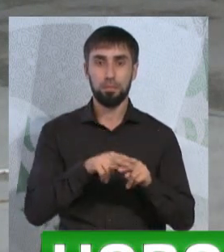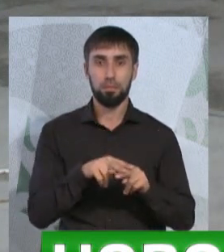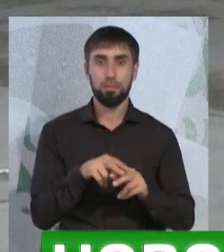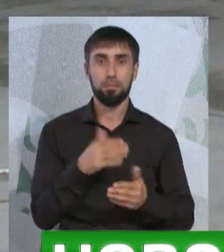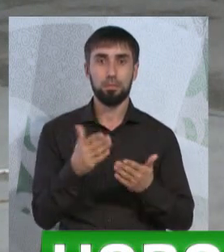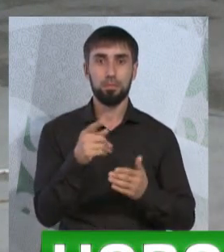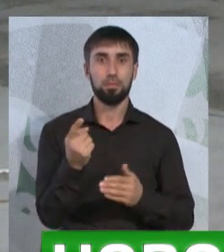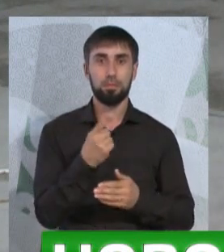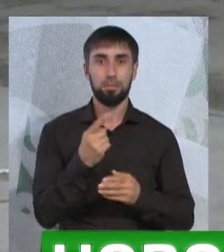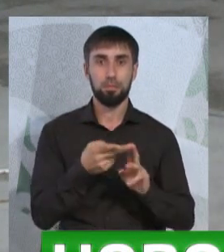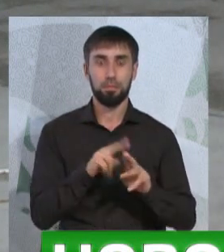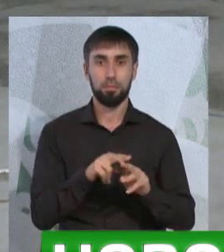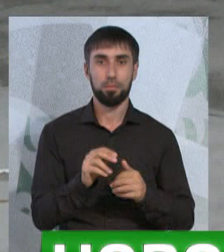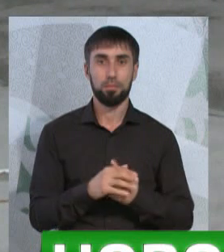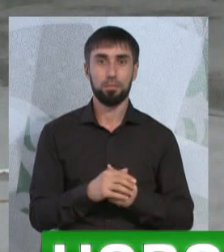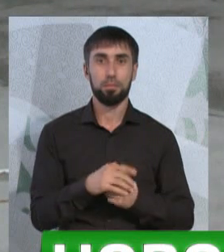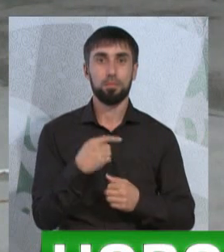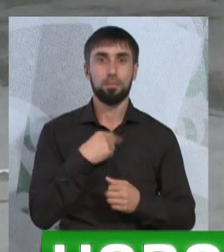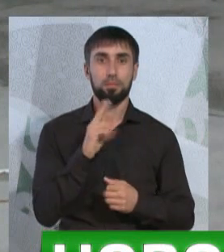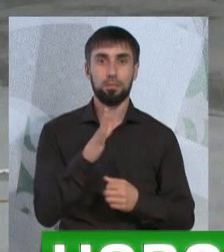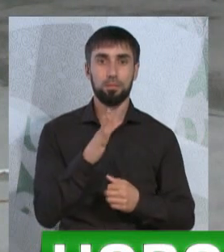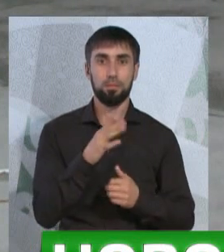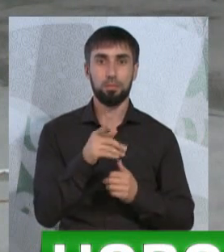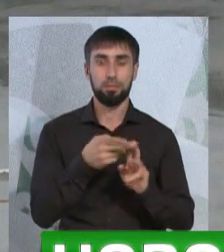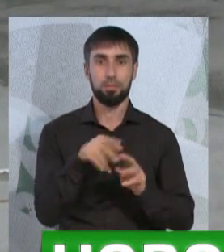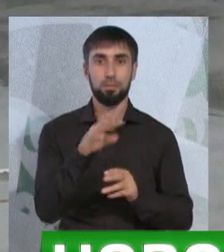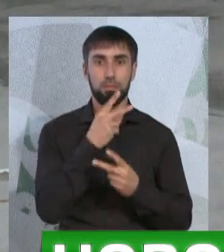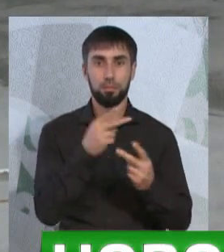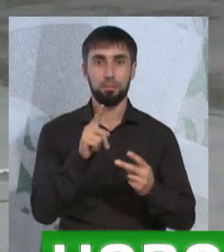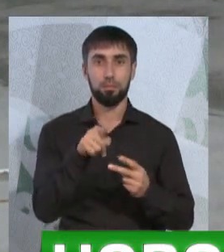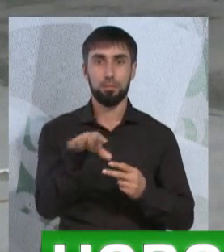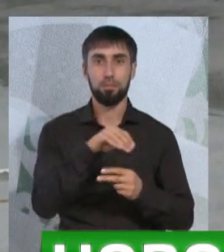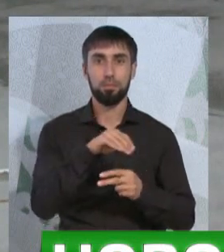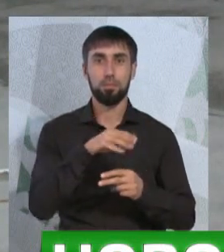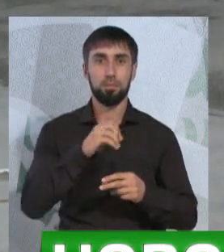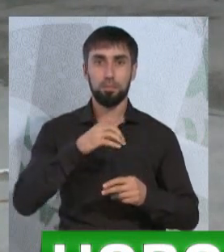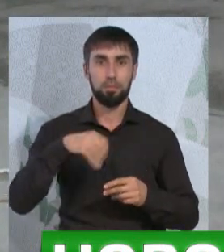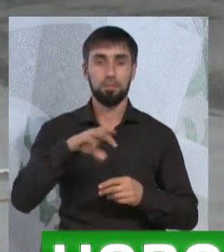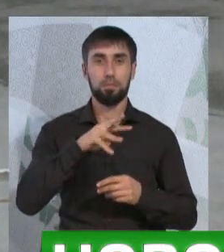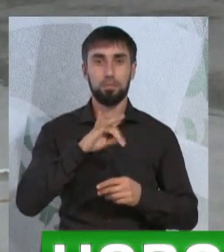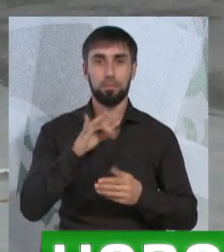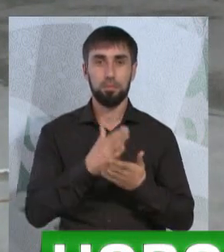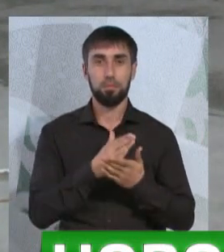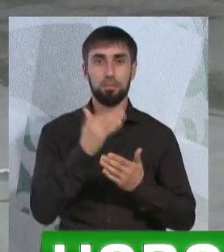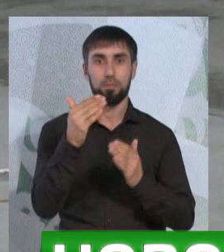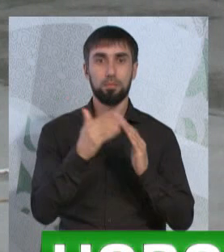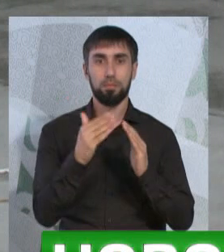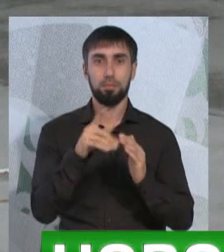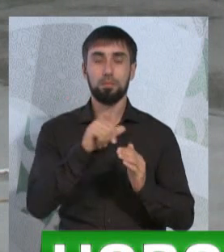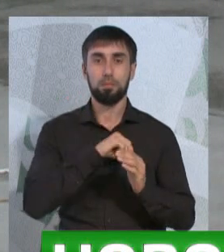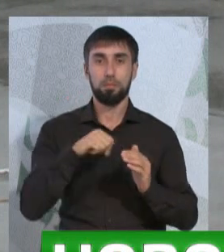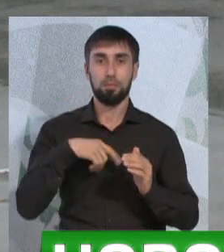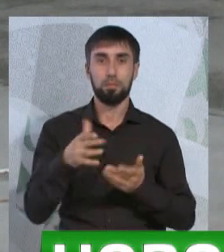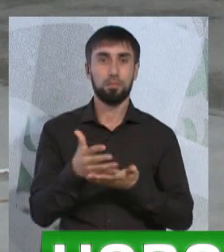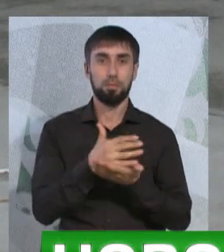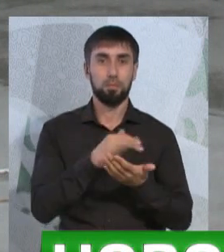это не первая моя квартира, вы видите, да, что здесь везде мусор. Вон в том доме жители сами